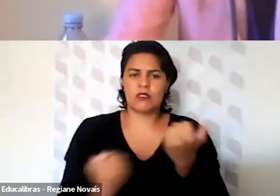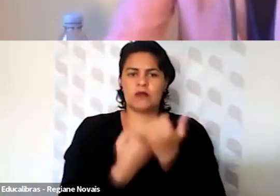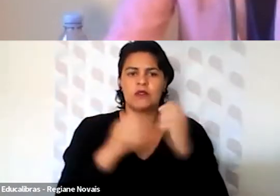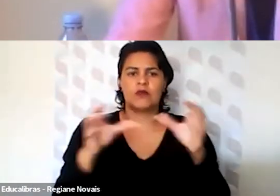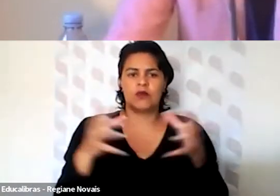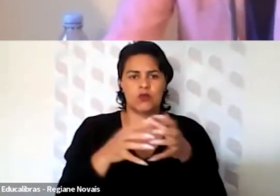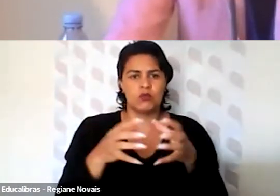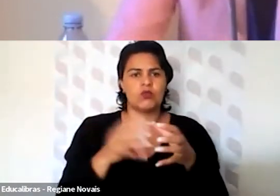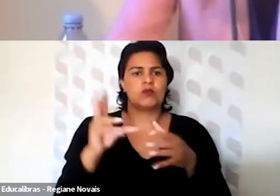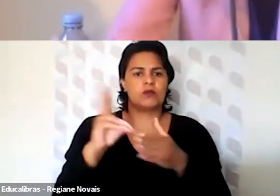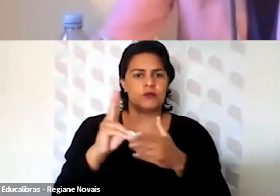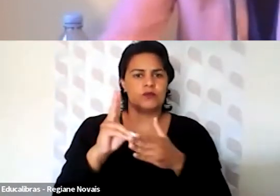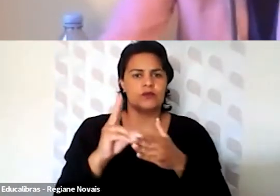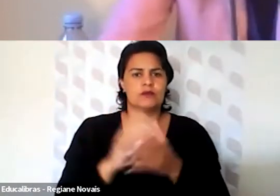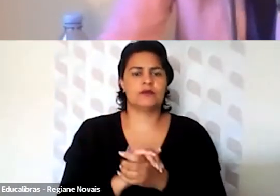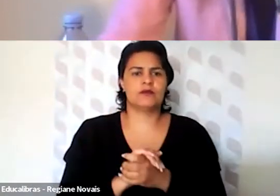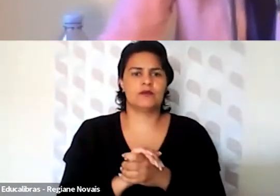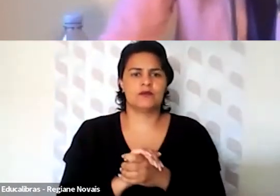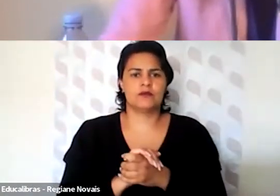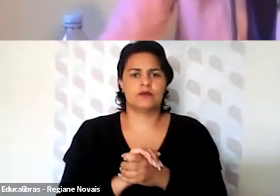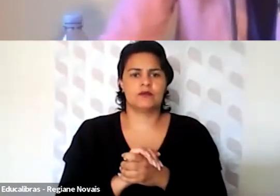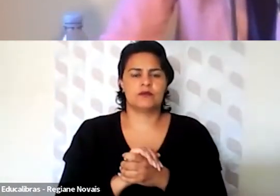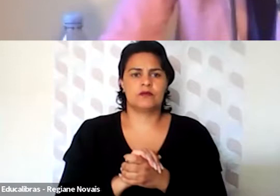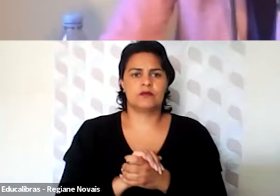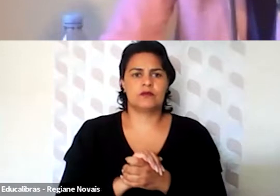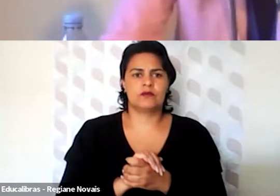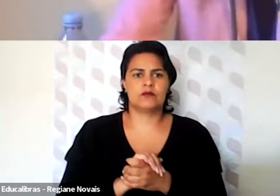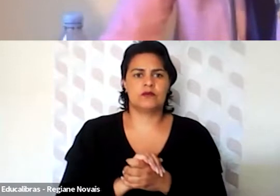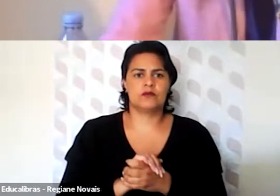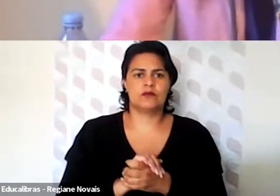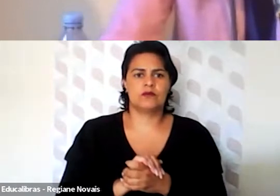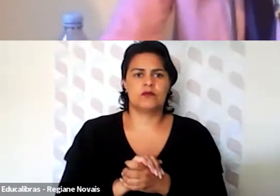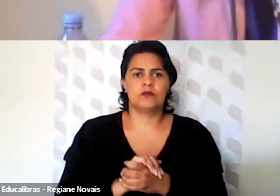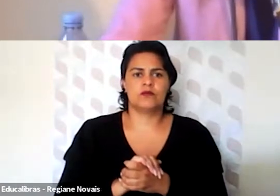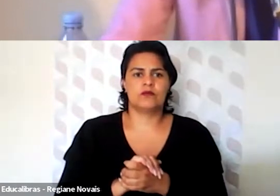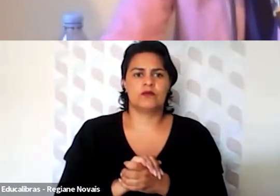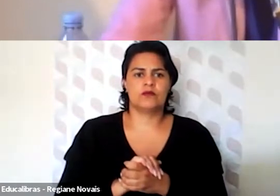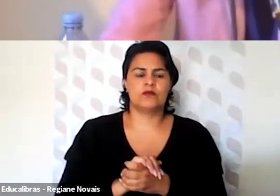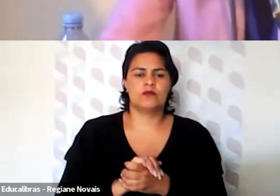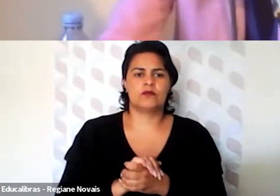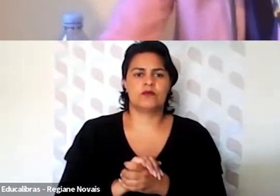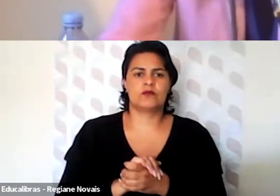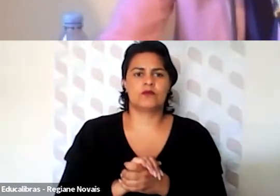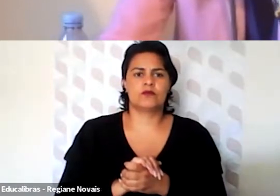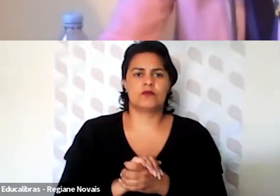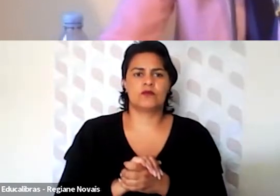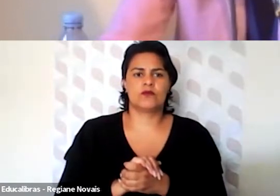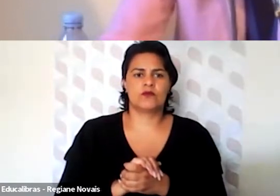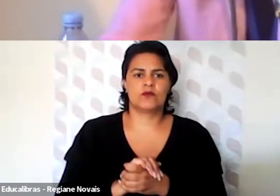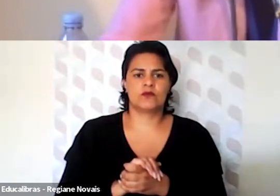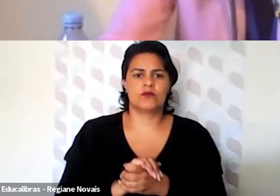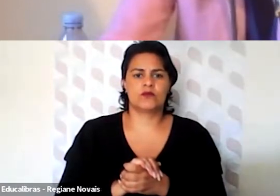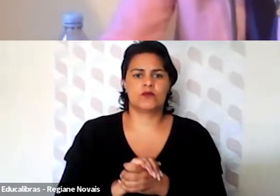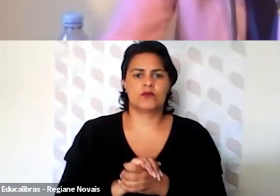Alors maintenant, on va changer de perspective en parlant à Marcelo Béard, donc, qui est sociologue, avocat. Il a travaillé